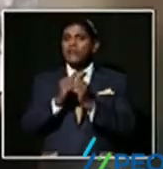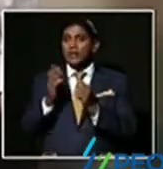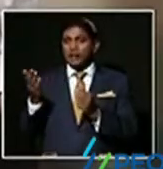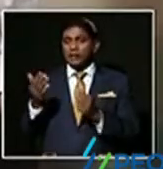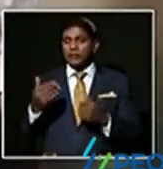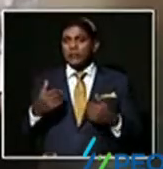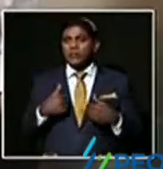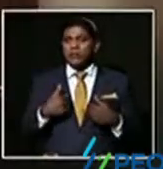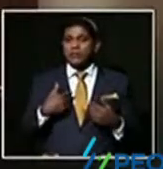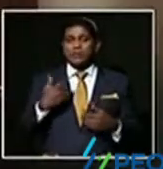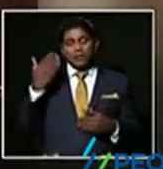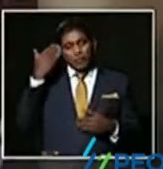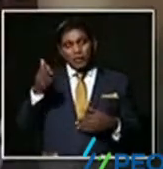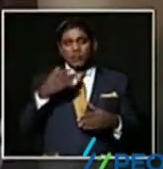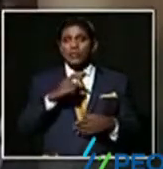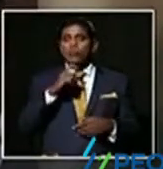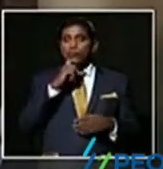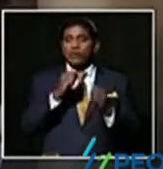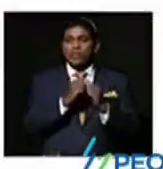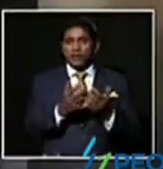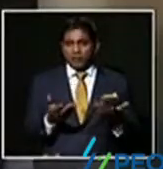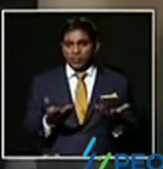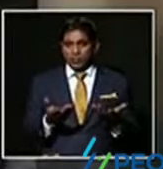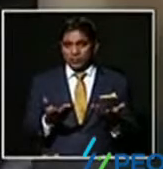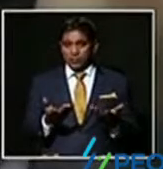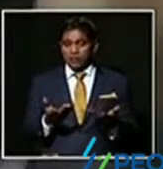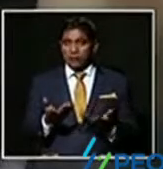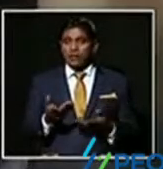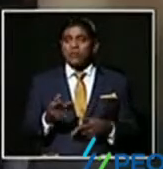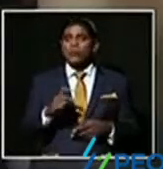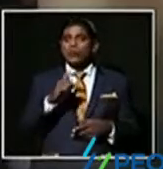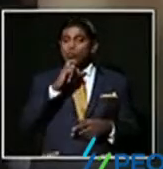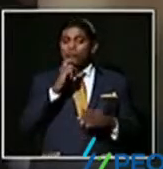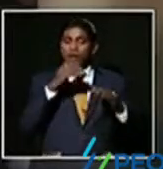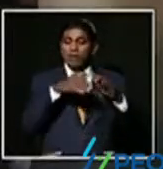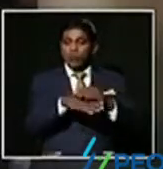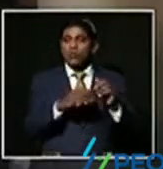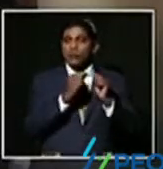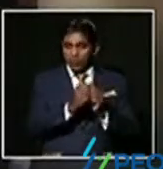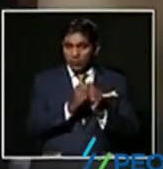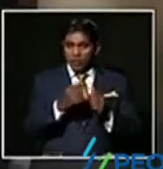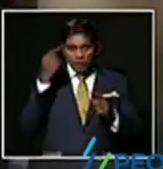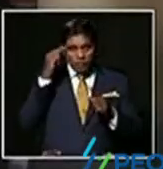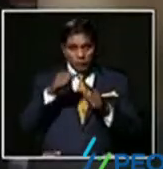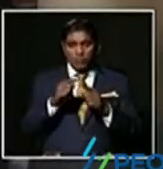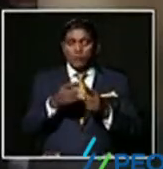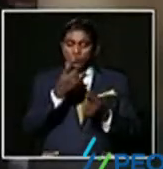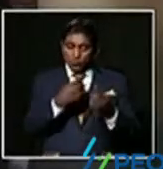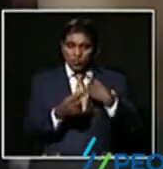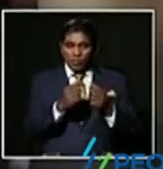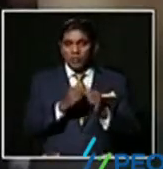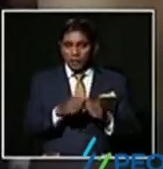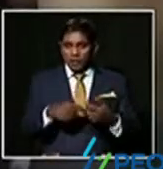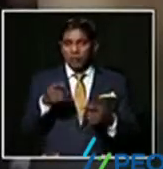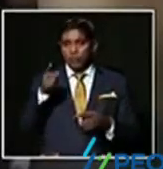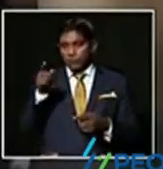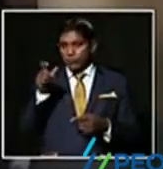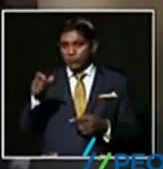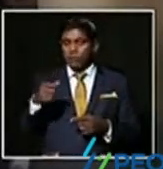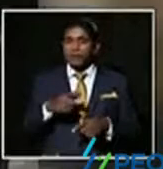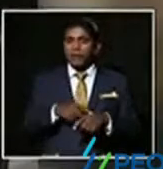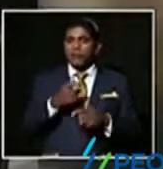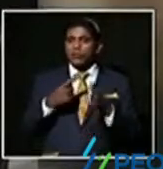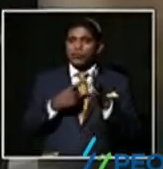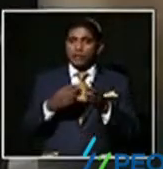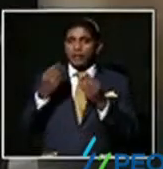කොට ගන්න එක උසාවිය වැඩක් අධිකරණයට අයව තිබෙන මේ කාරණේ ගැන සුවබලා කටයුතු කළා ඔබතුමාට අවශ්‍ය පිළිතුරු